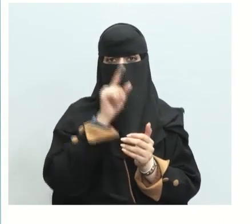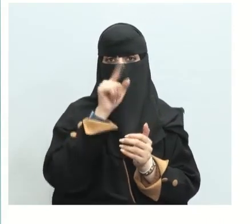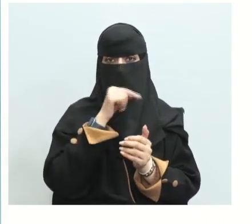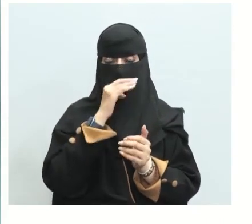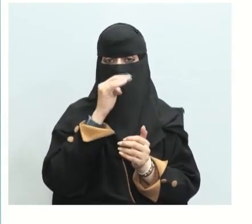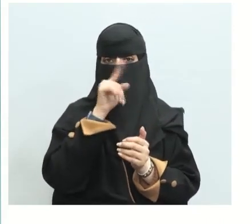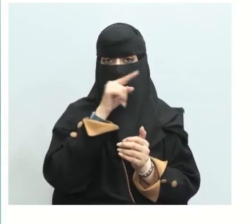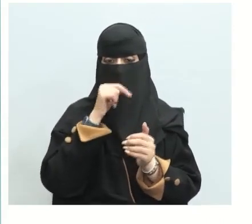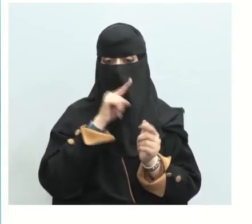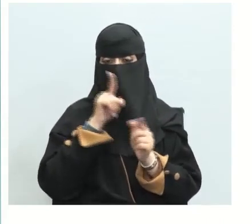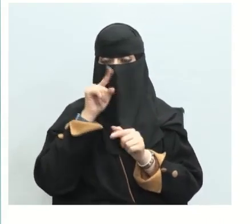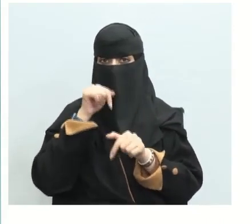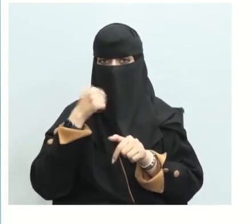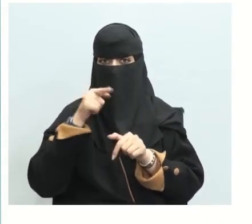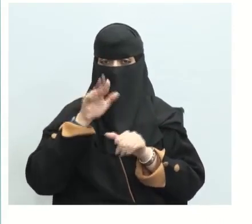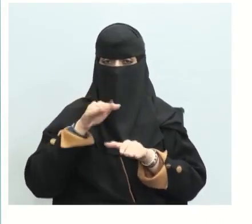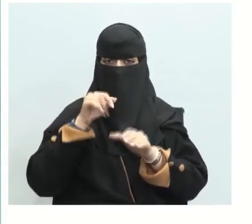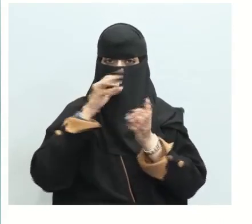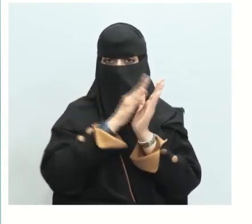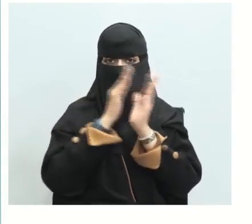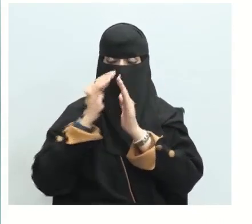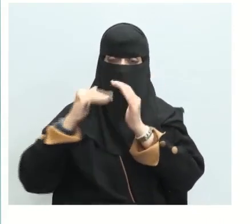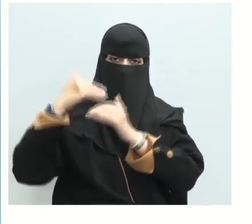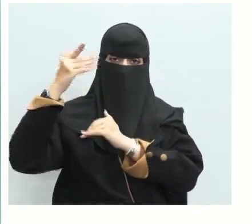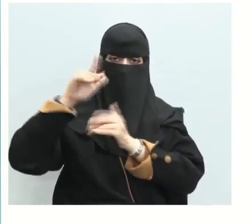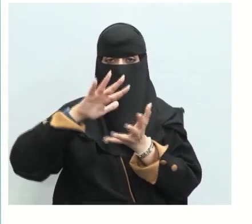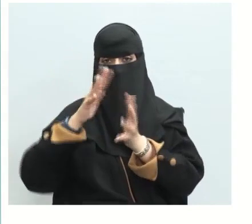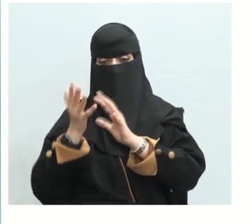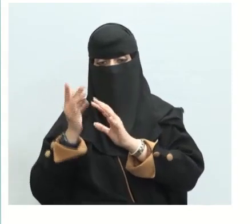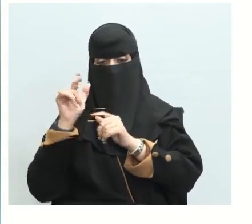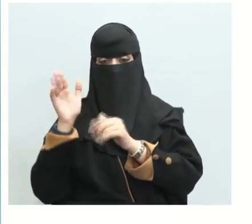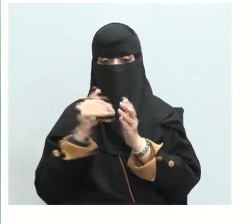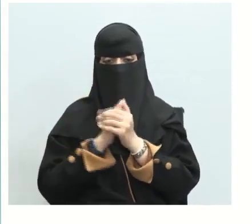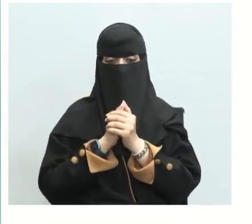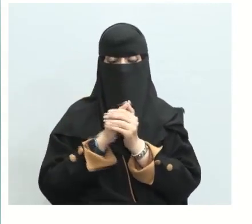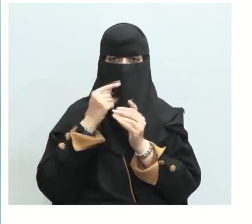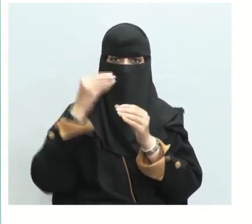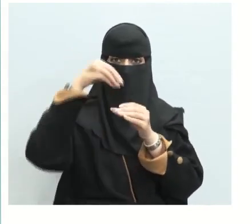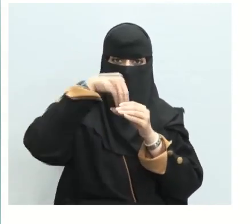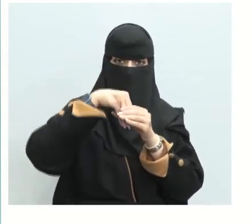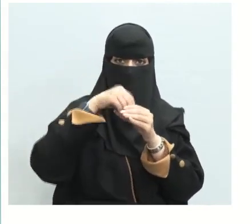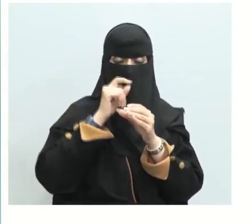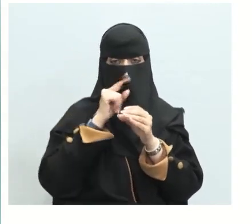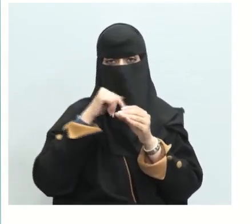ممتاز، الإجابة خاطئة، يمكن وضعها في ملف خارجي أو داخلي.